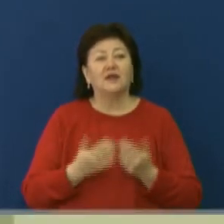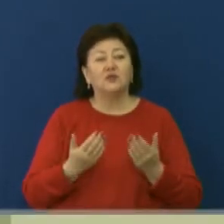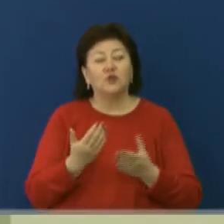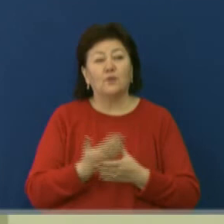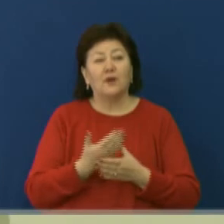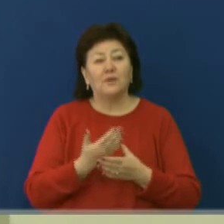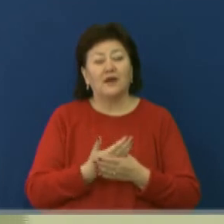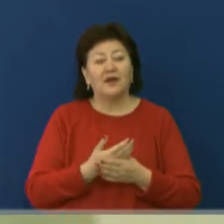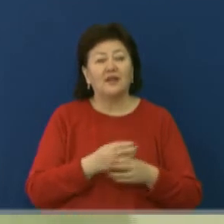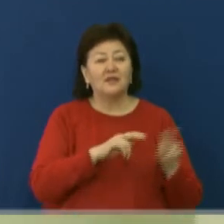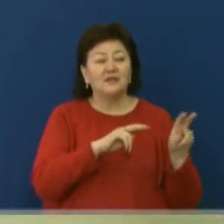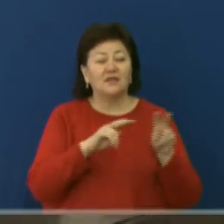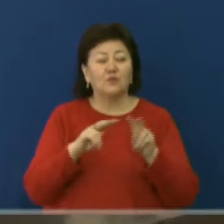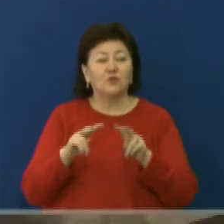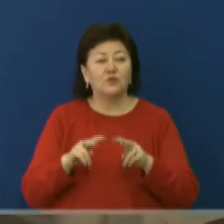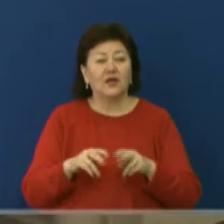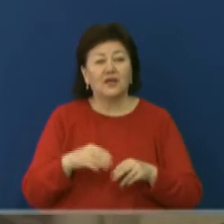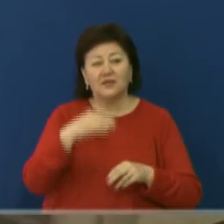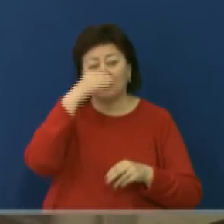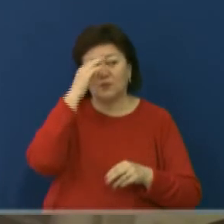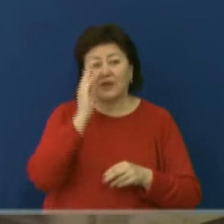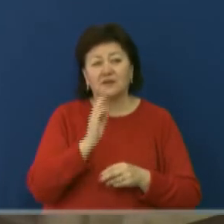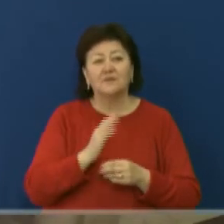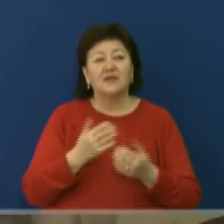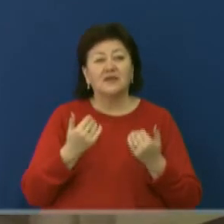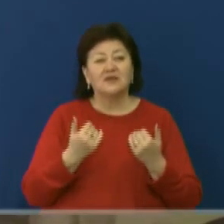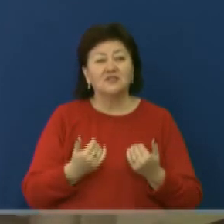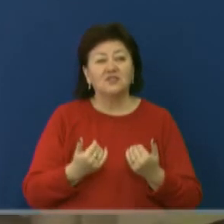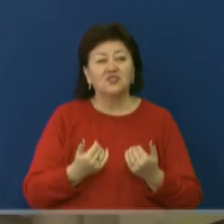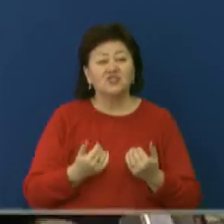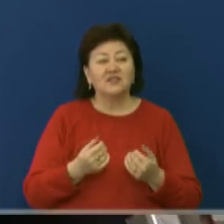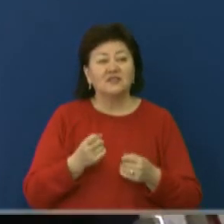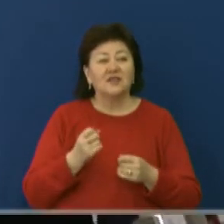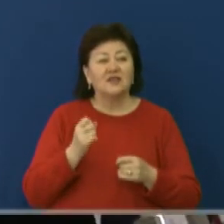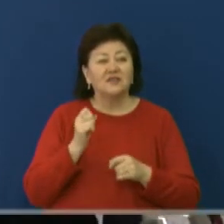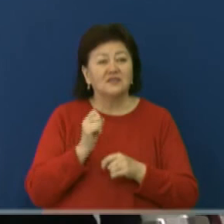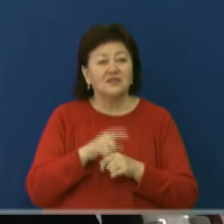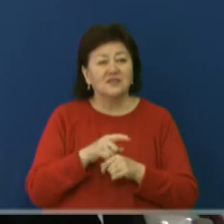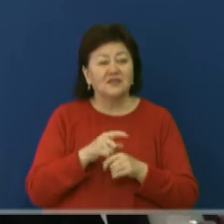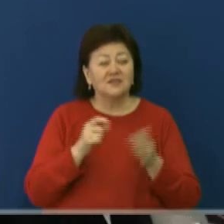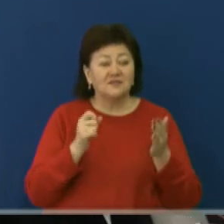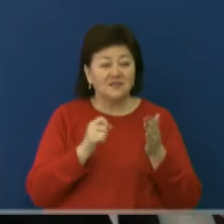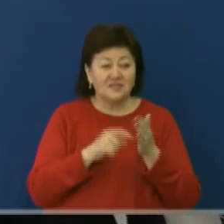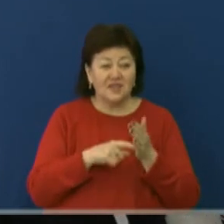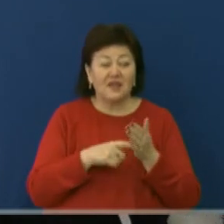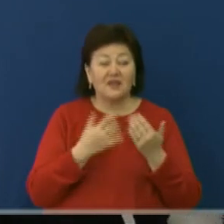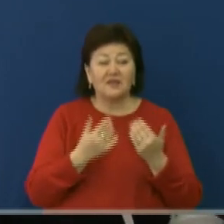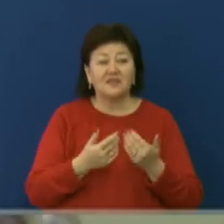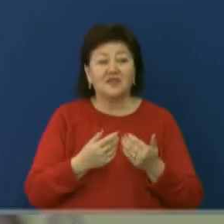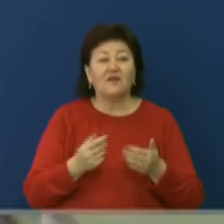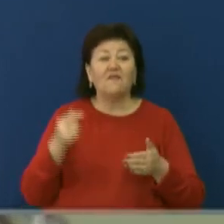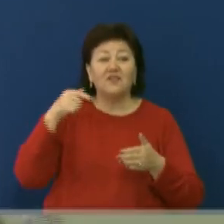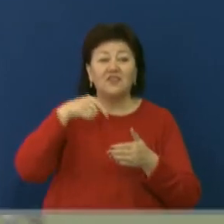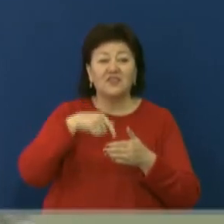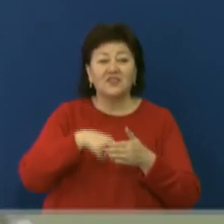Ахтанбердиной, которые курировали научные проекты учащихся. Теперь цель призеров республиканского конкурса научных проектов – внедрение